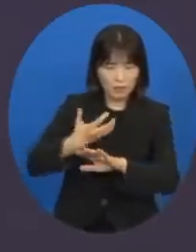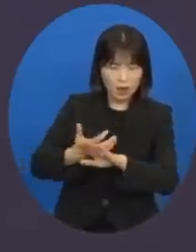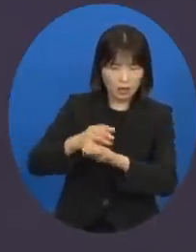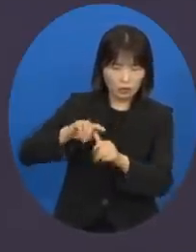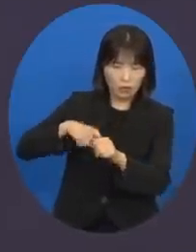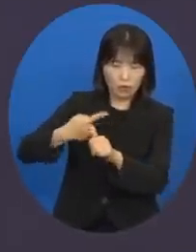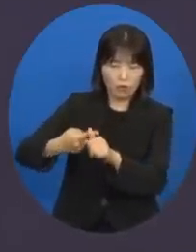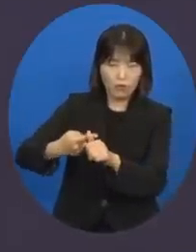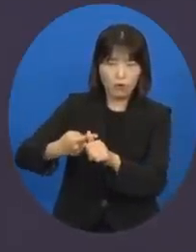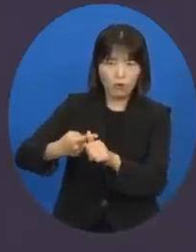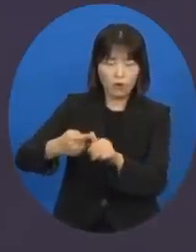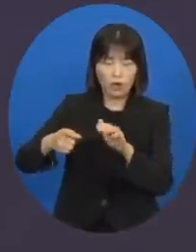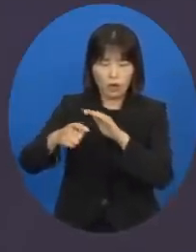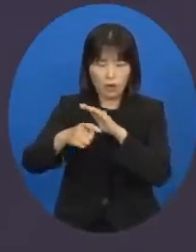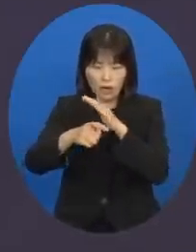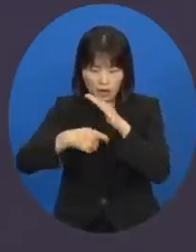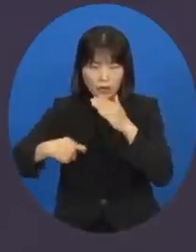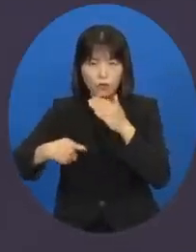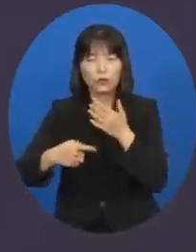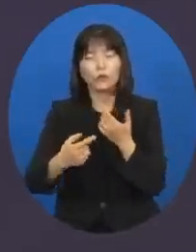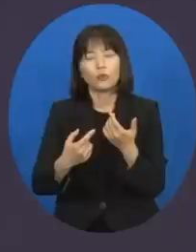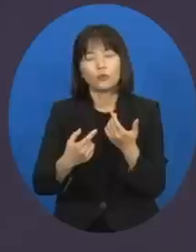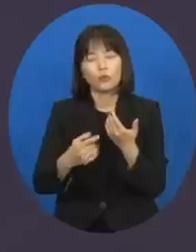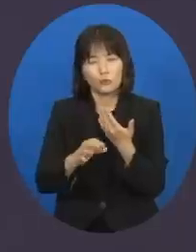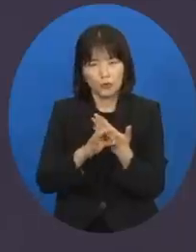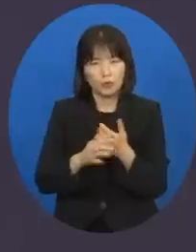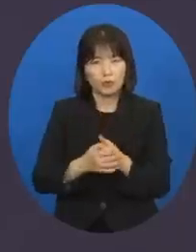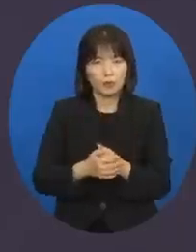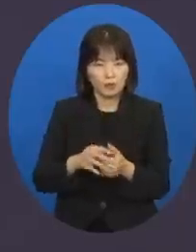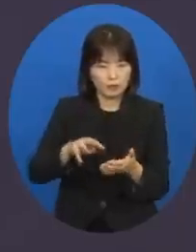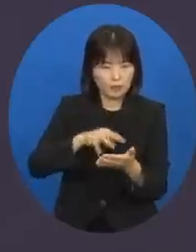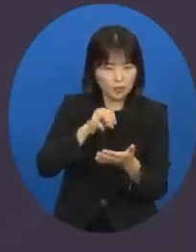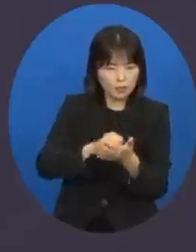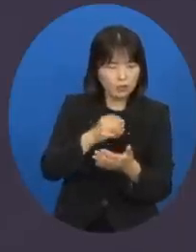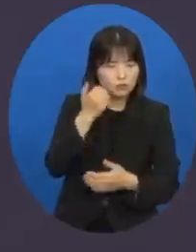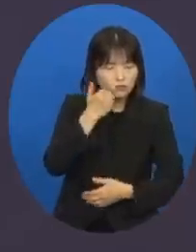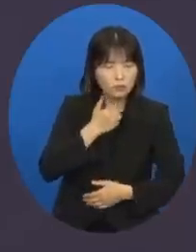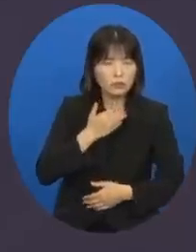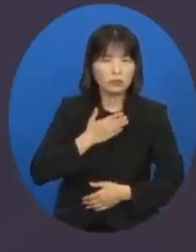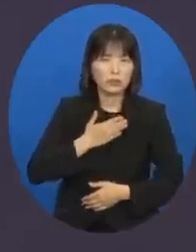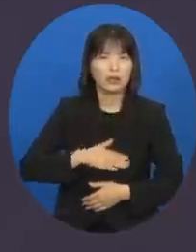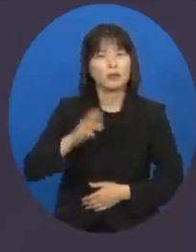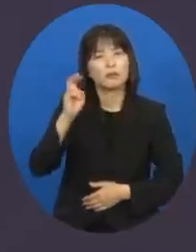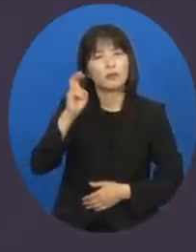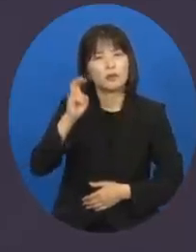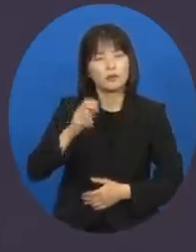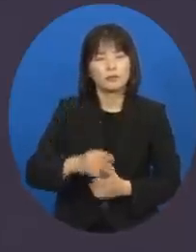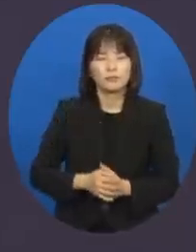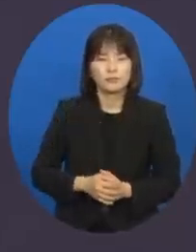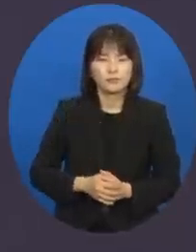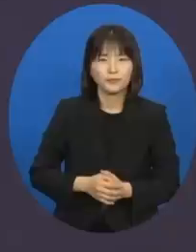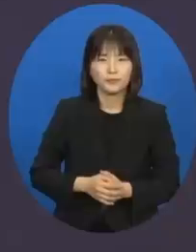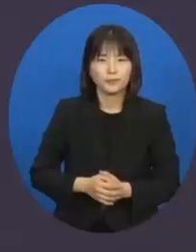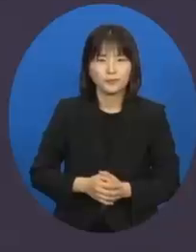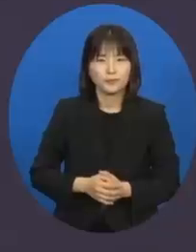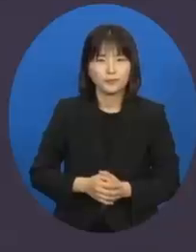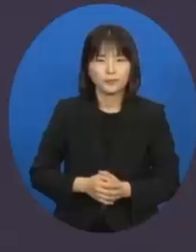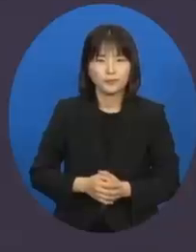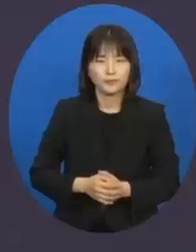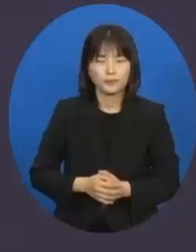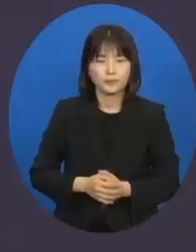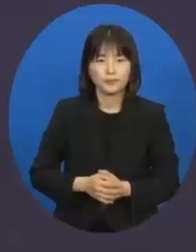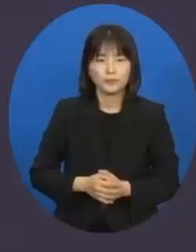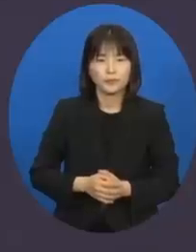강도였다면 메시아가 누군지를 알았을 거예요. 이사야 53장의 말씀을 알고 있었을 겁니다. 이런 말씀이